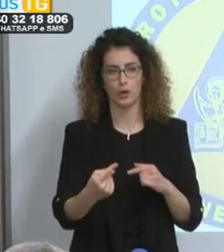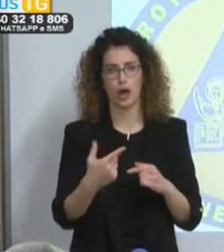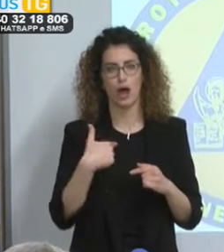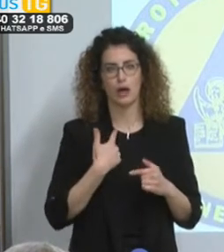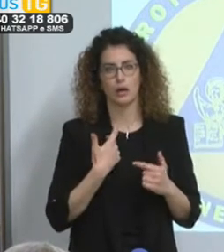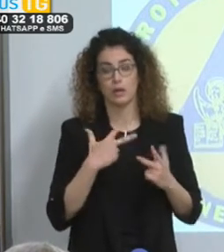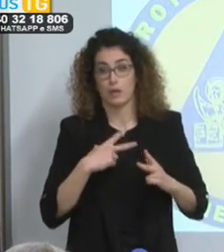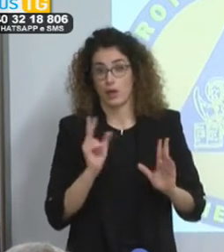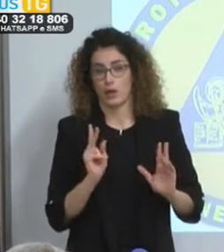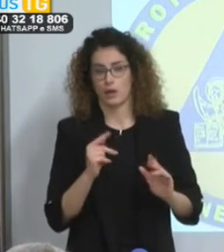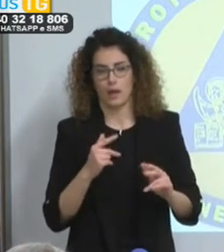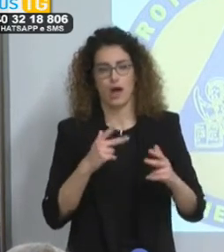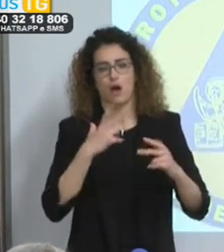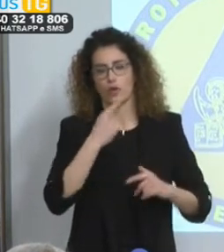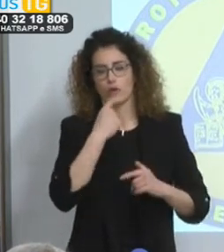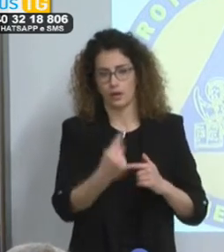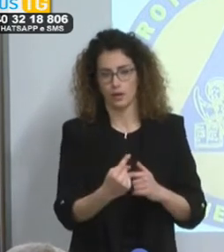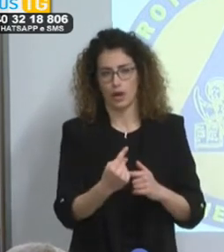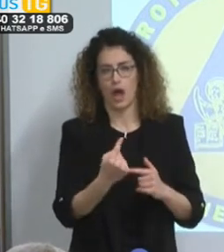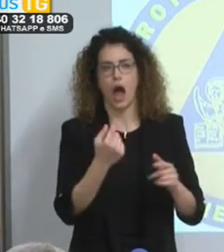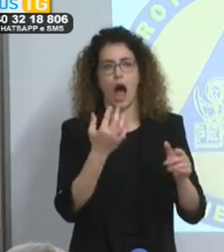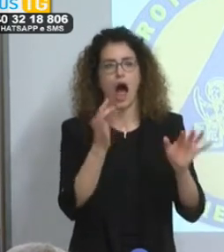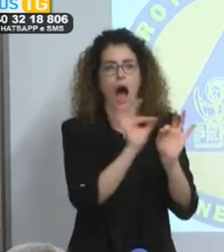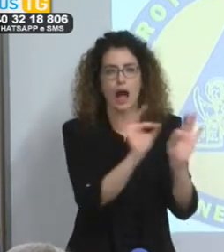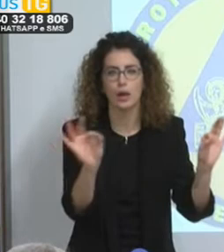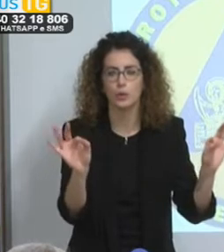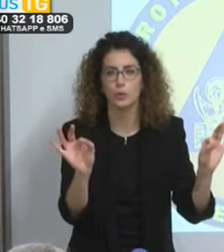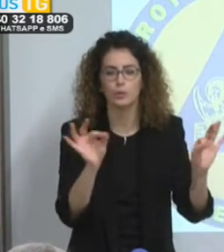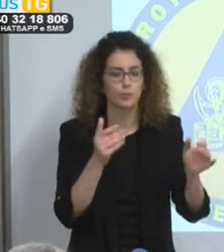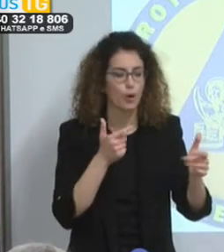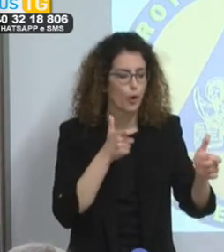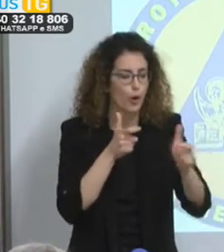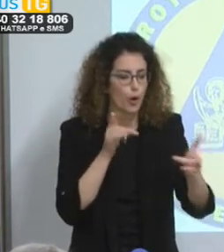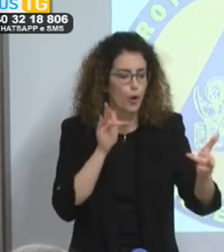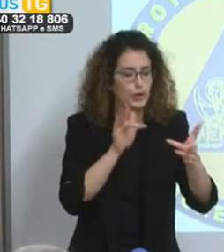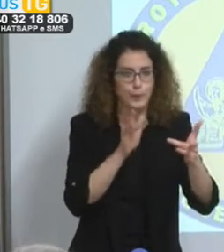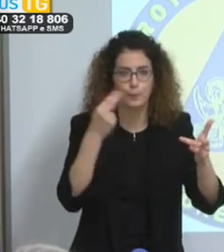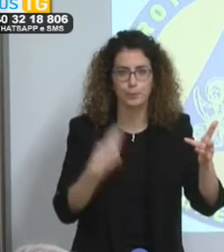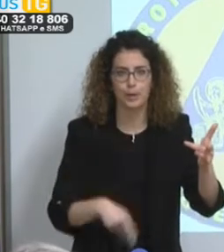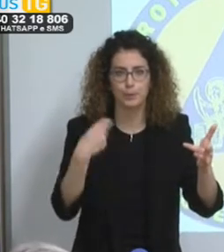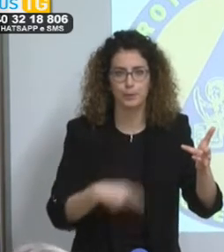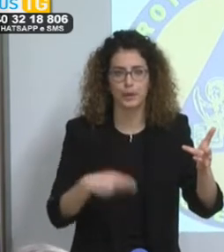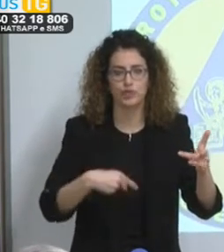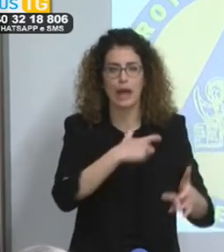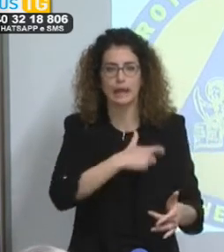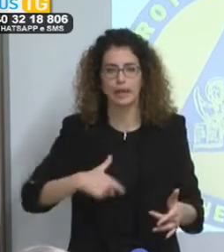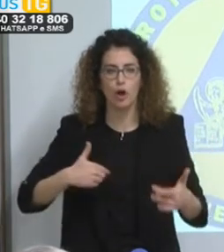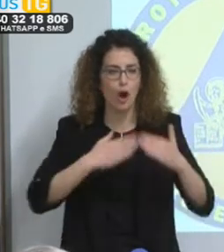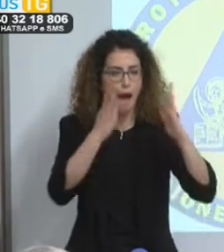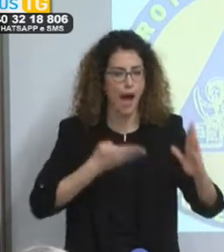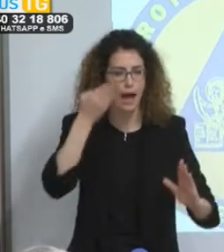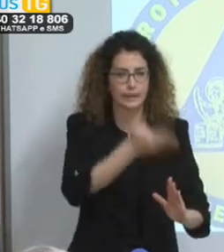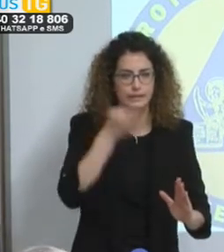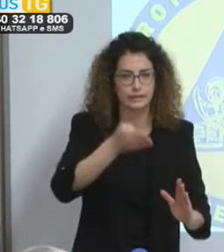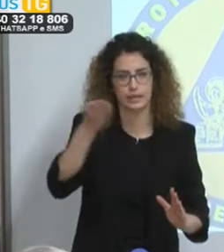il caso, però voglio anche specificarvi che alcuni non riusciamo veramente a metterci in contatto, cioè i sindaci vanno in casa per capire se